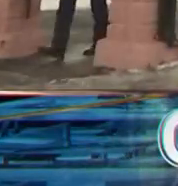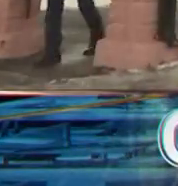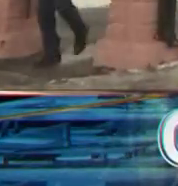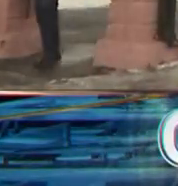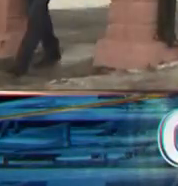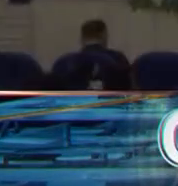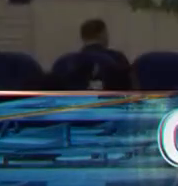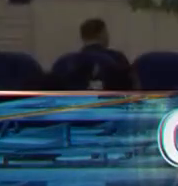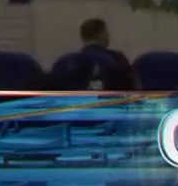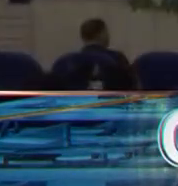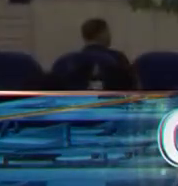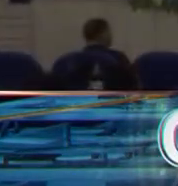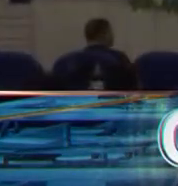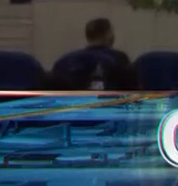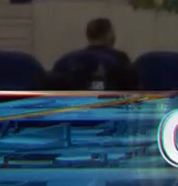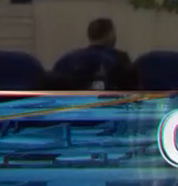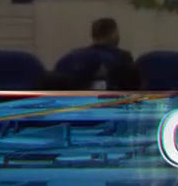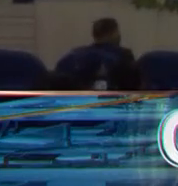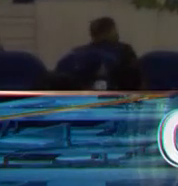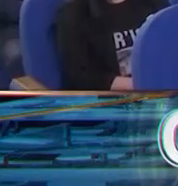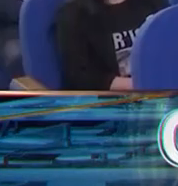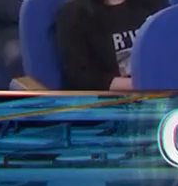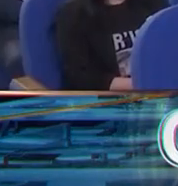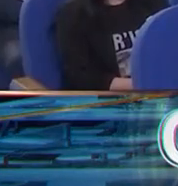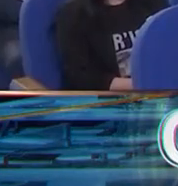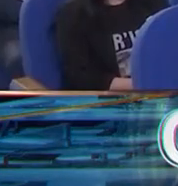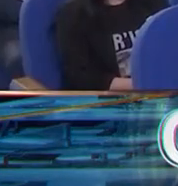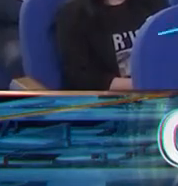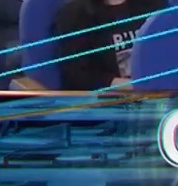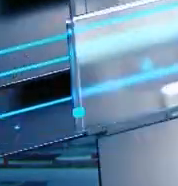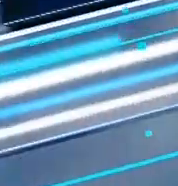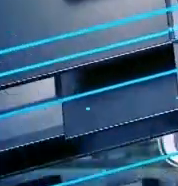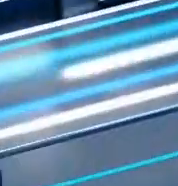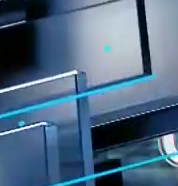Госпрограмма в действии. Обновленный Дом культуры встречает гостей.